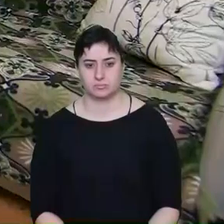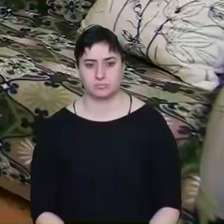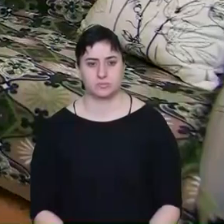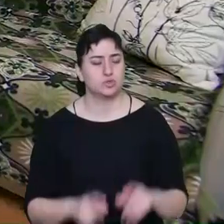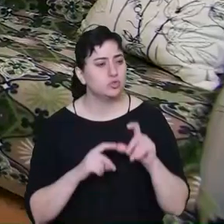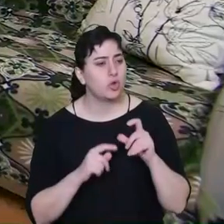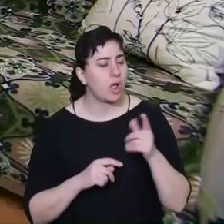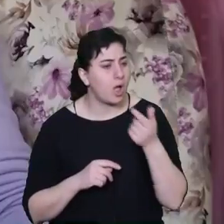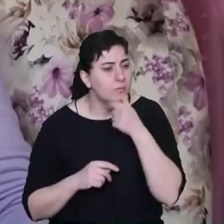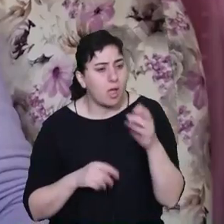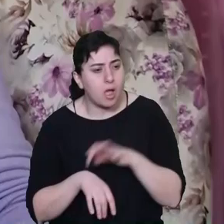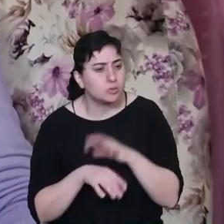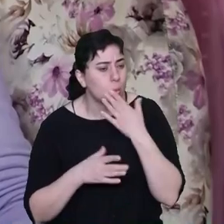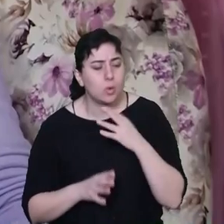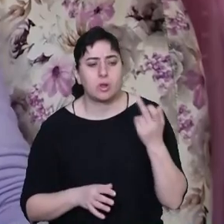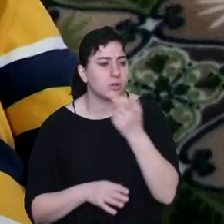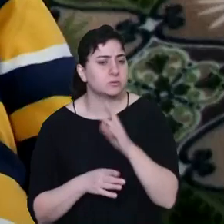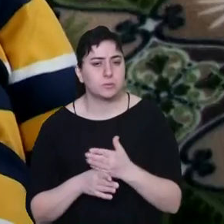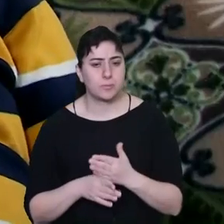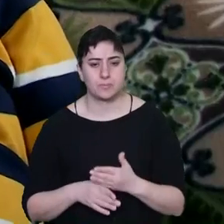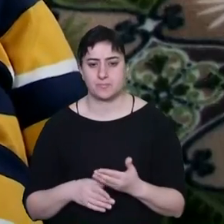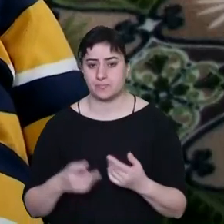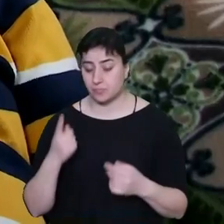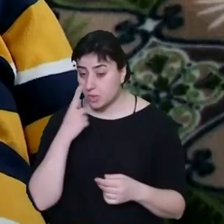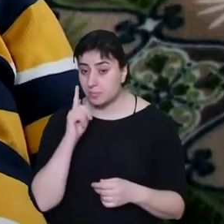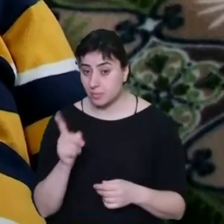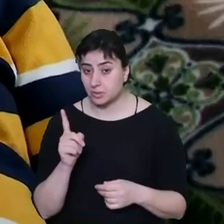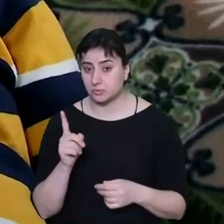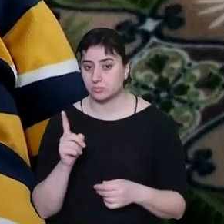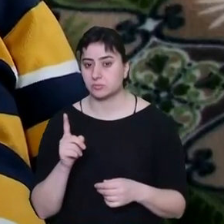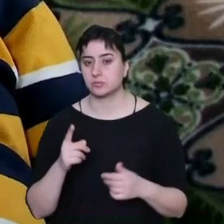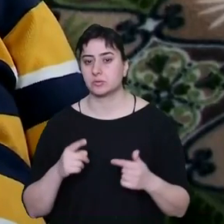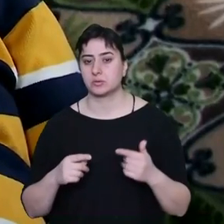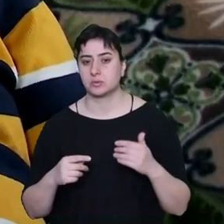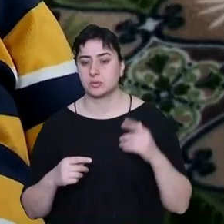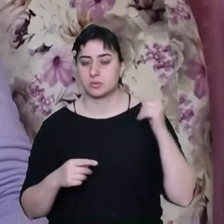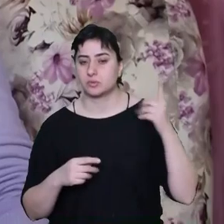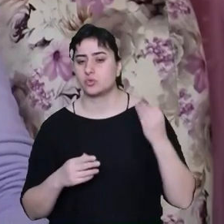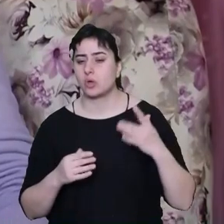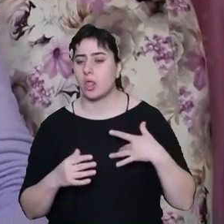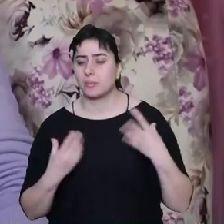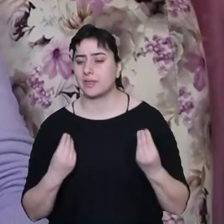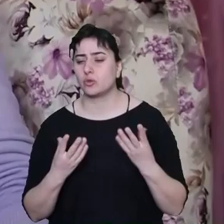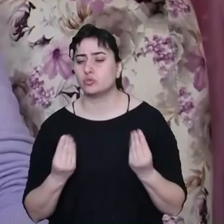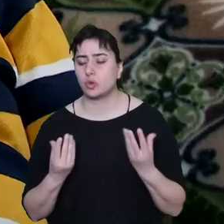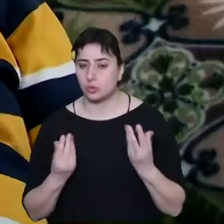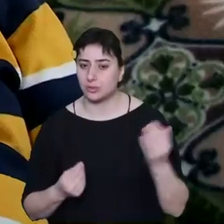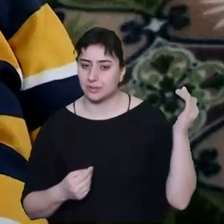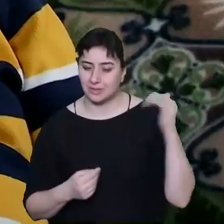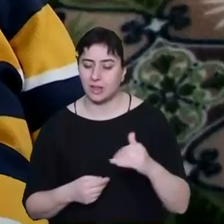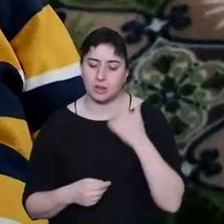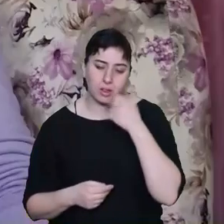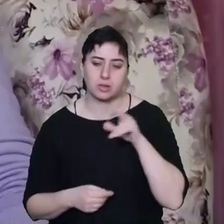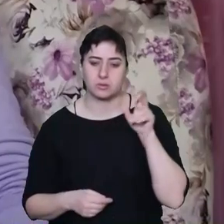Şükrü abi, sen hasta değilsin ki. Neden öyle dedin Sarp be? Baksana. Çok yufka yürekli oldu bu Sarp, biliyor musun? Gelsin diye